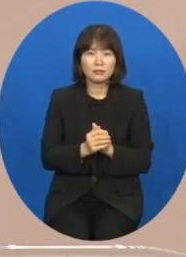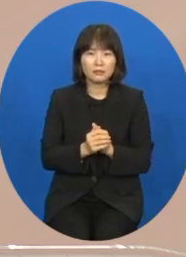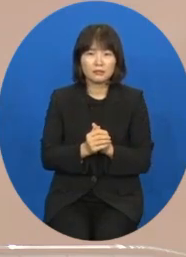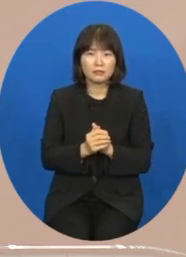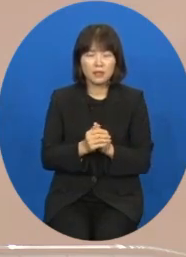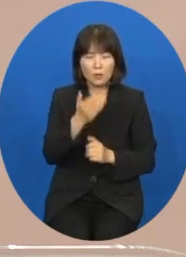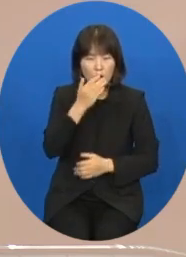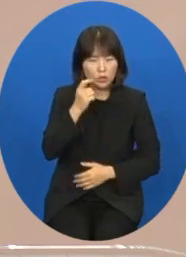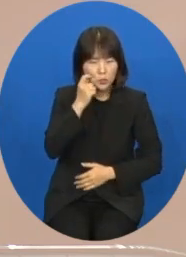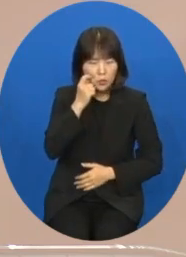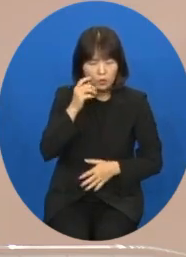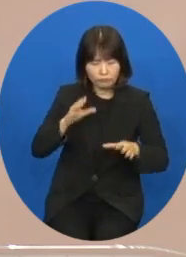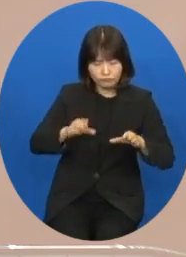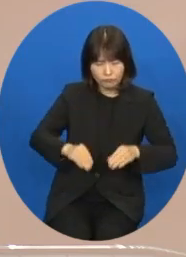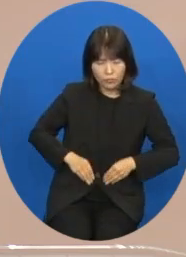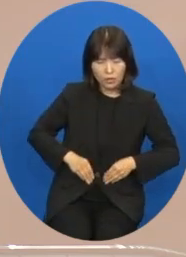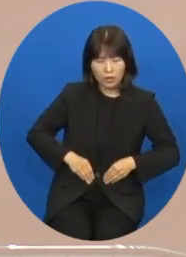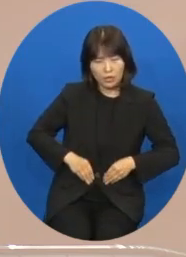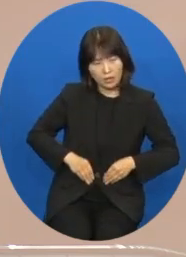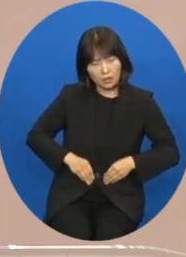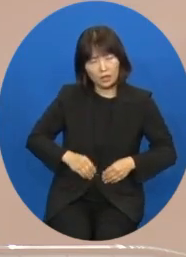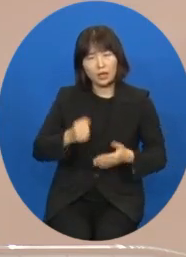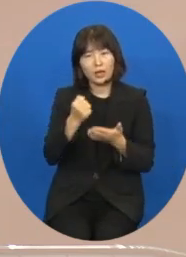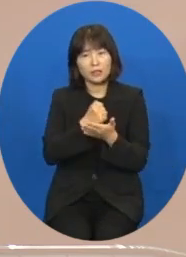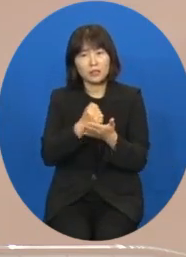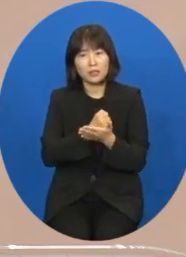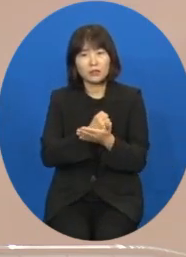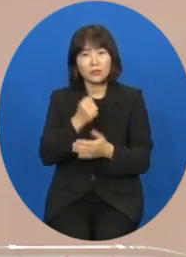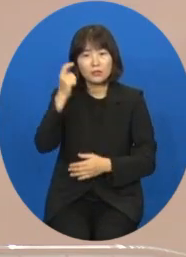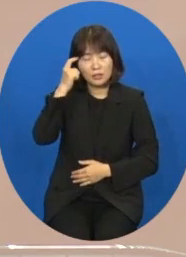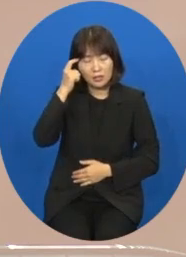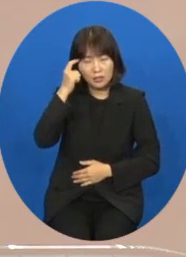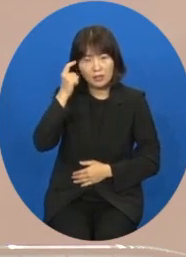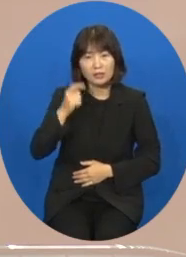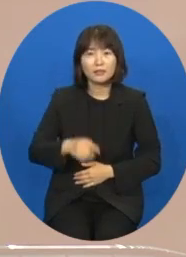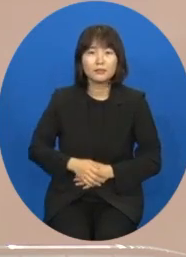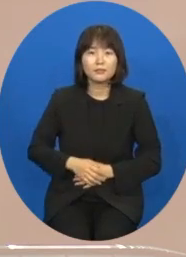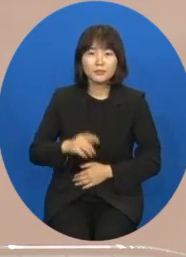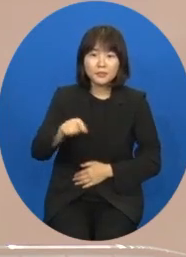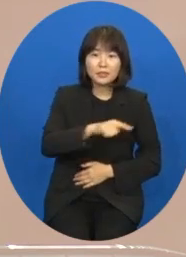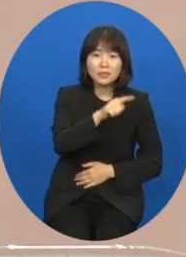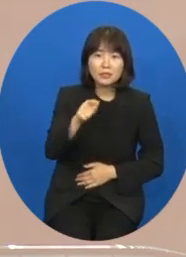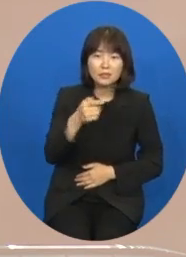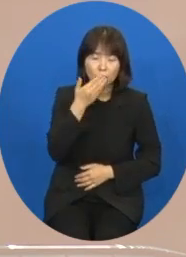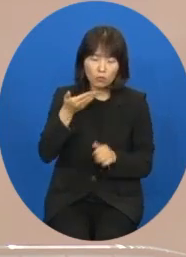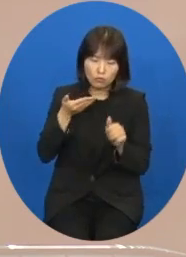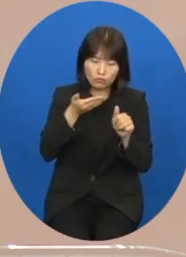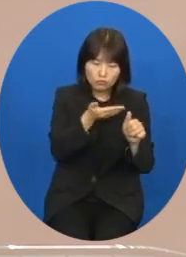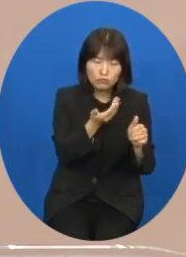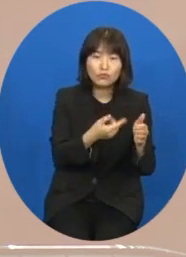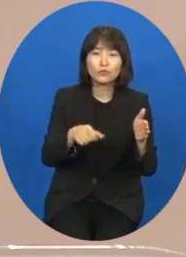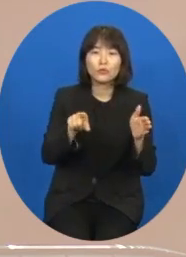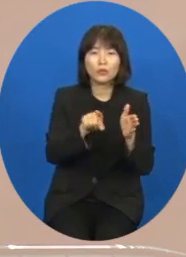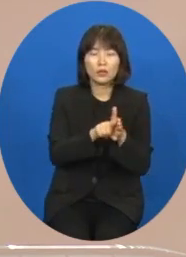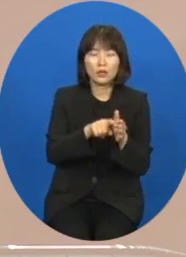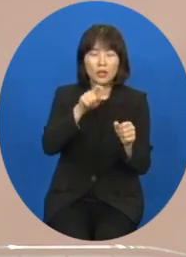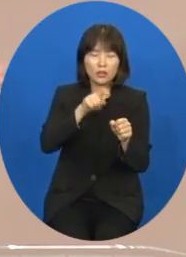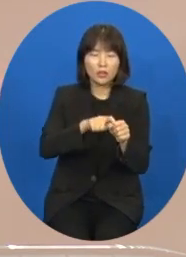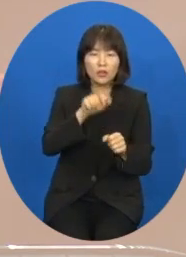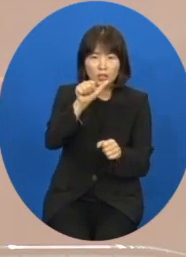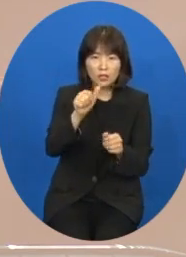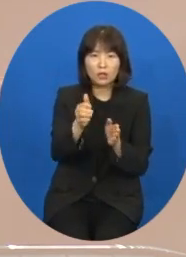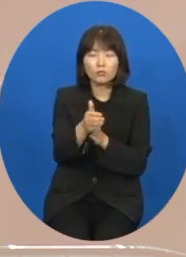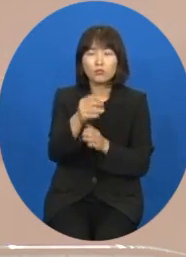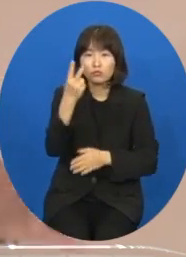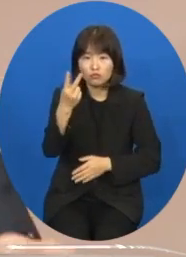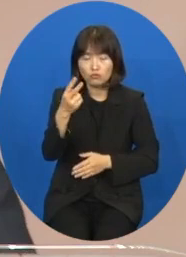못해서 줄이는 것에 대해서 안타깝게 생각하시고 그들을 어떻든지 먹이려고 오병이어의 기적도